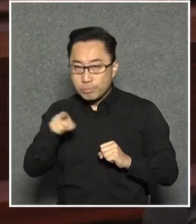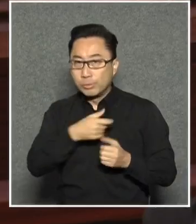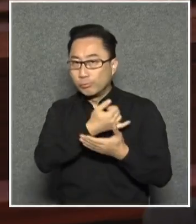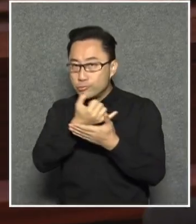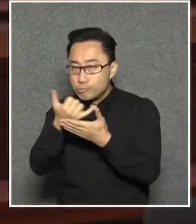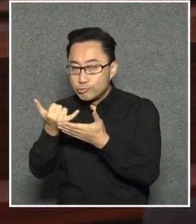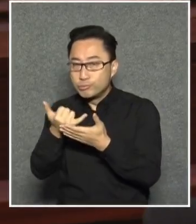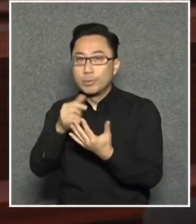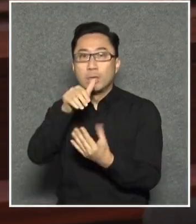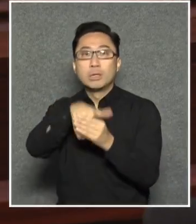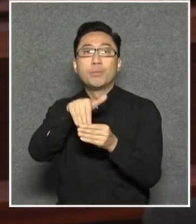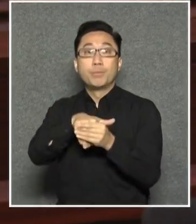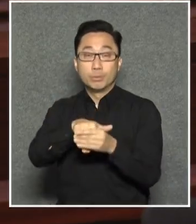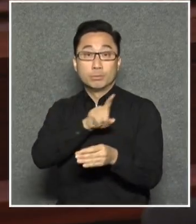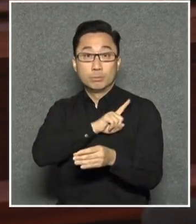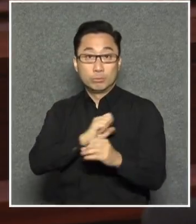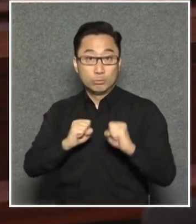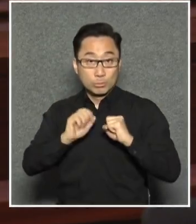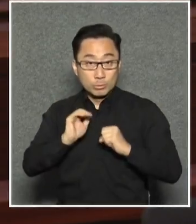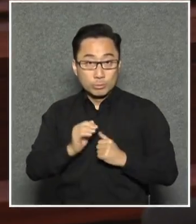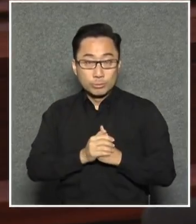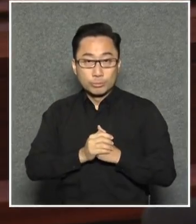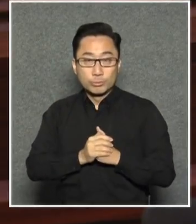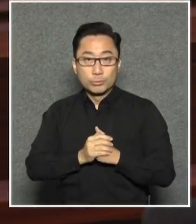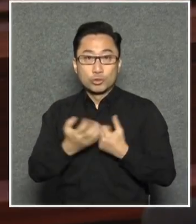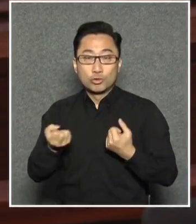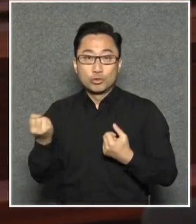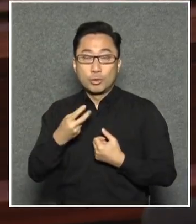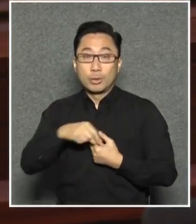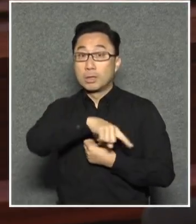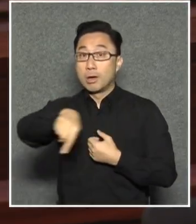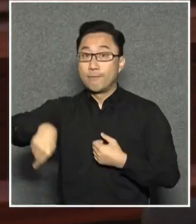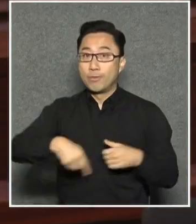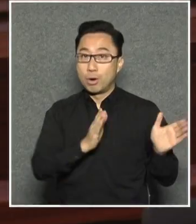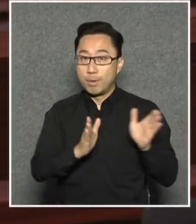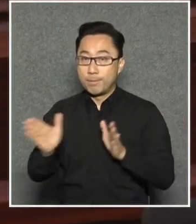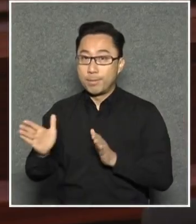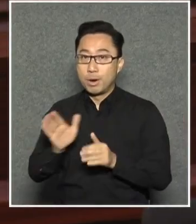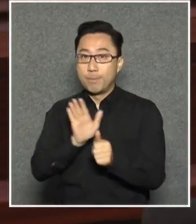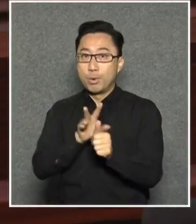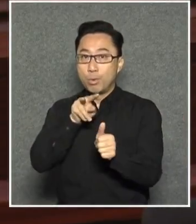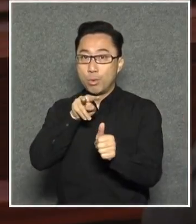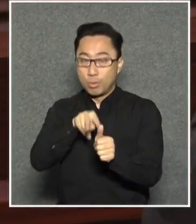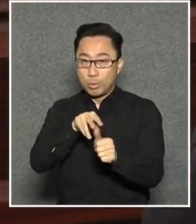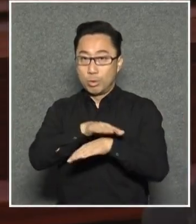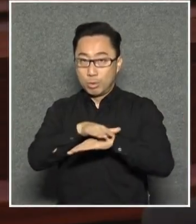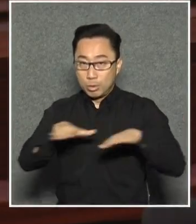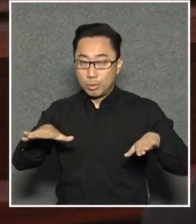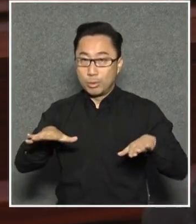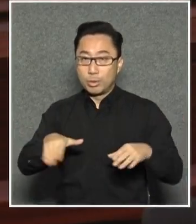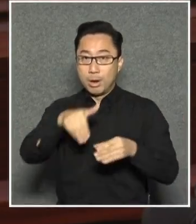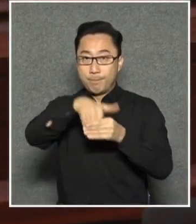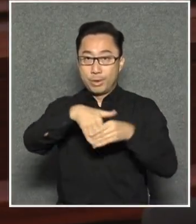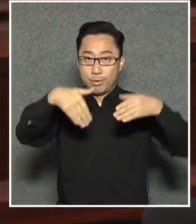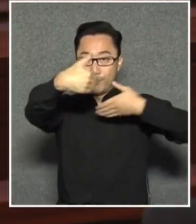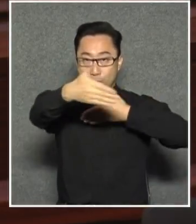一位嘅候選人。我哋喺現場嘅佈置、現場嘅安保、現場嘅流程咧，同埋票箱嘅設計啊、投票